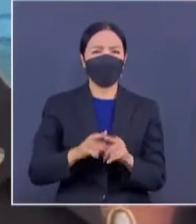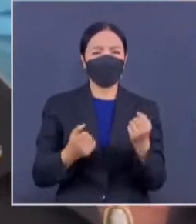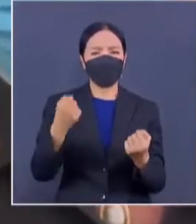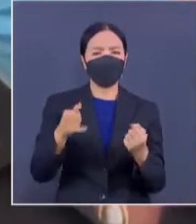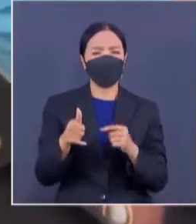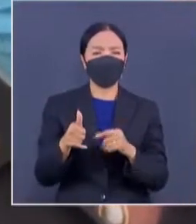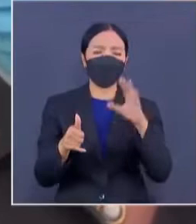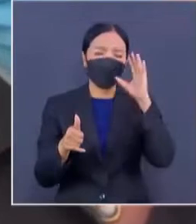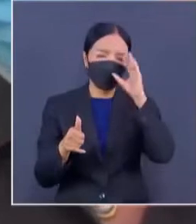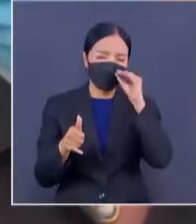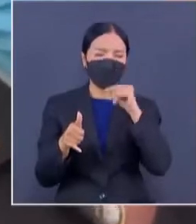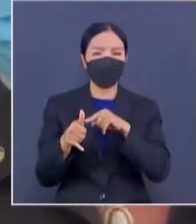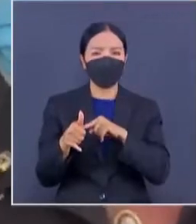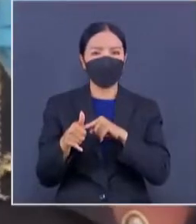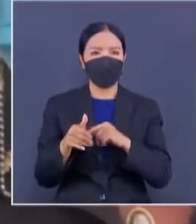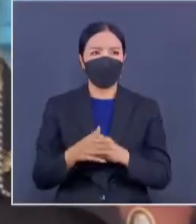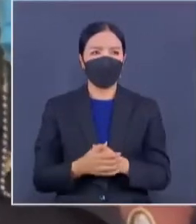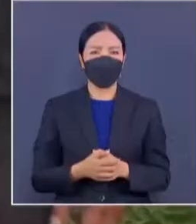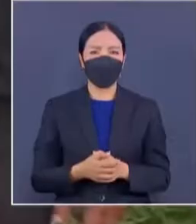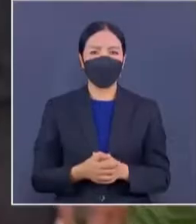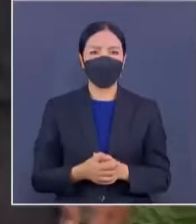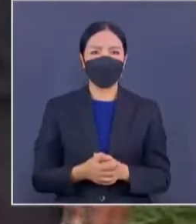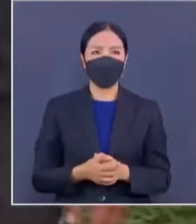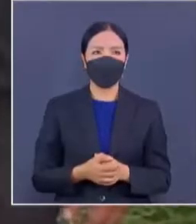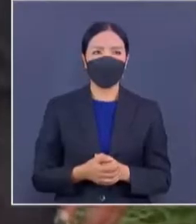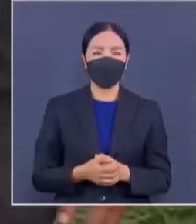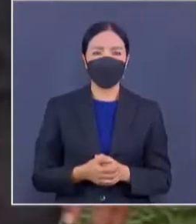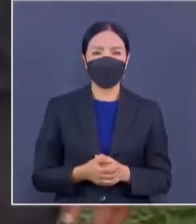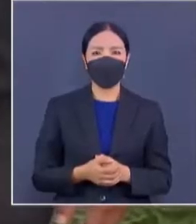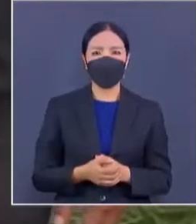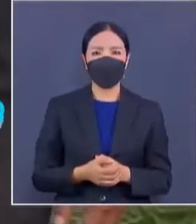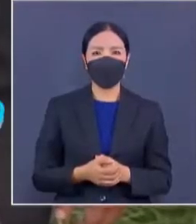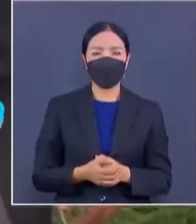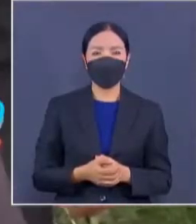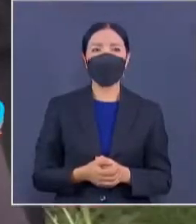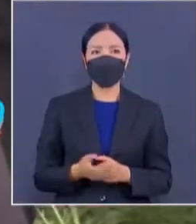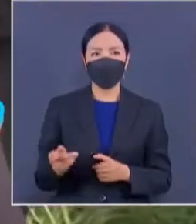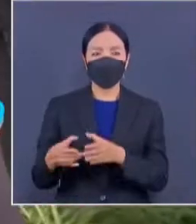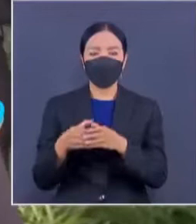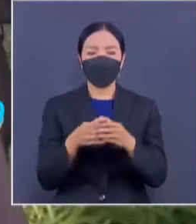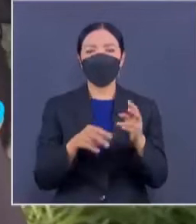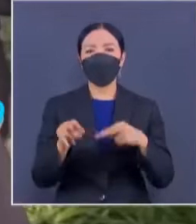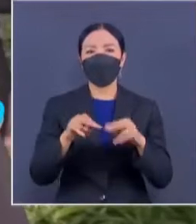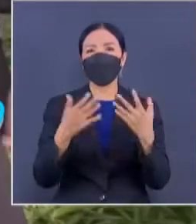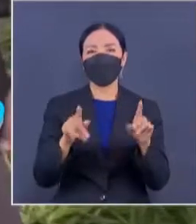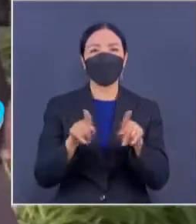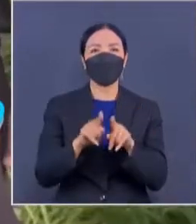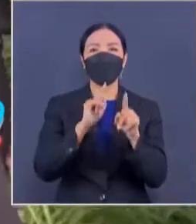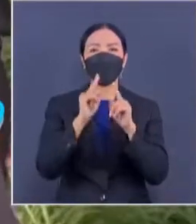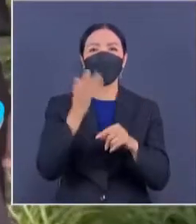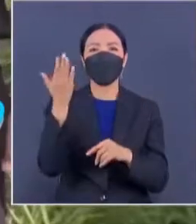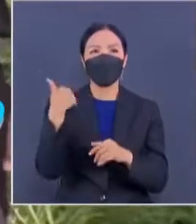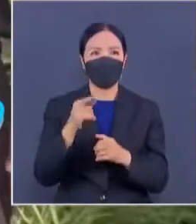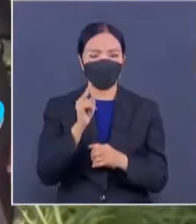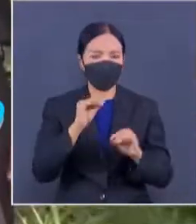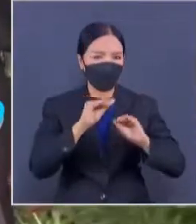ในนะครับและไม่มีรอย เนี่ยครับขนส่งก็ไปตรวจสอบนะครับอย่างที่เราคุยกันเมื่อวานว่าต้องท